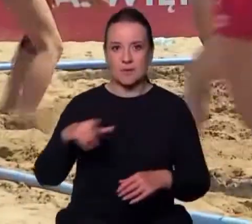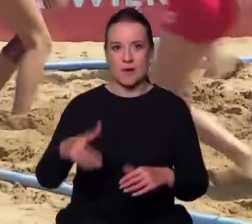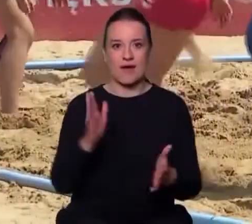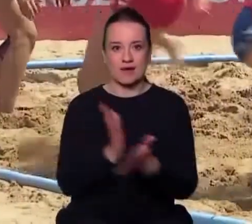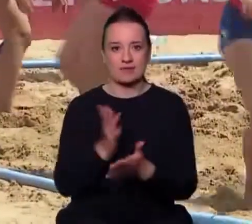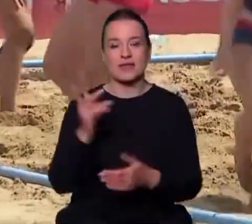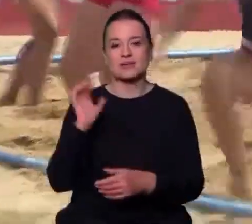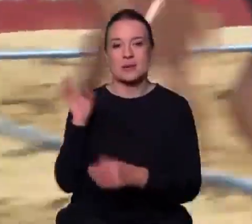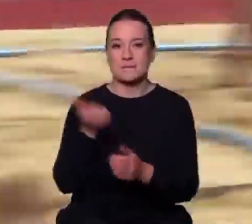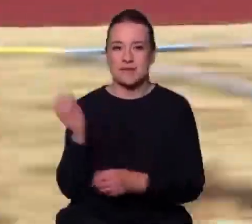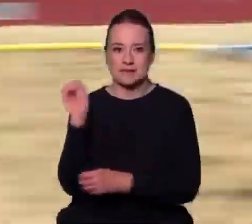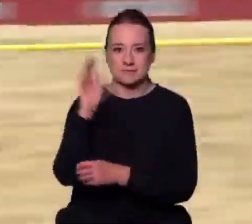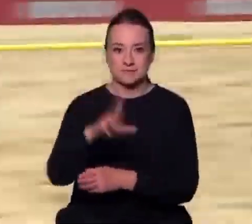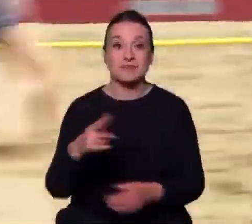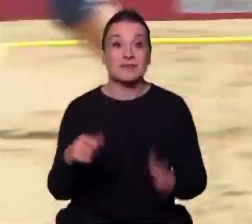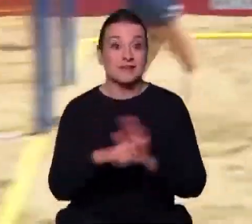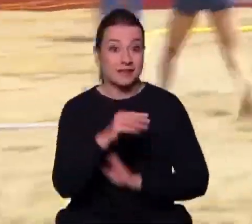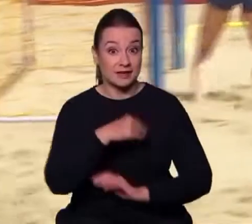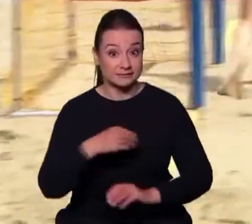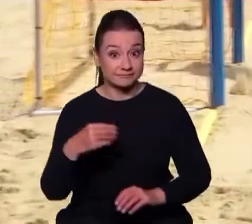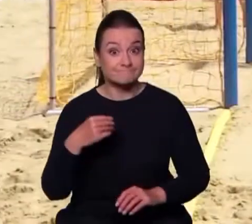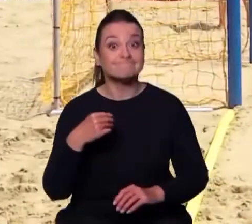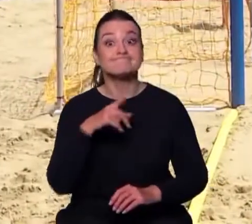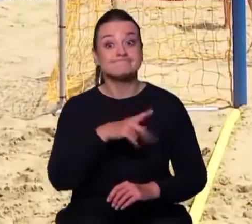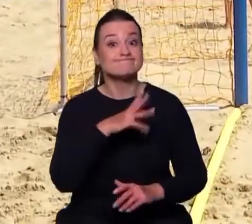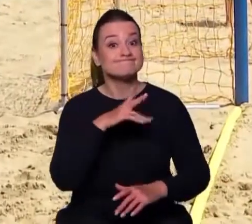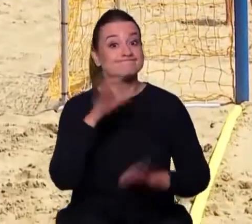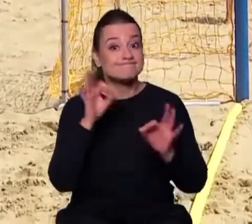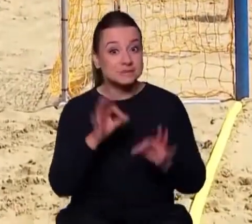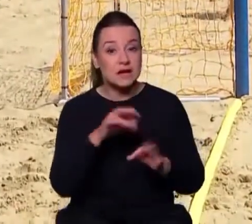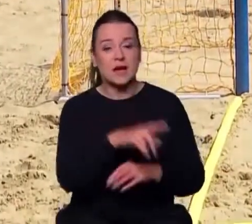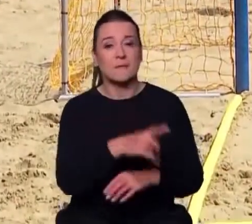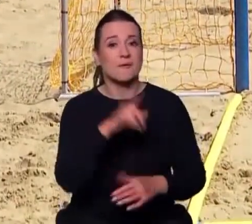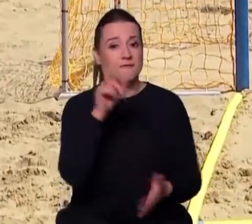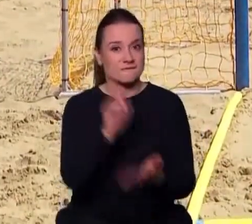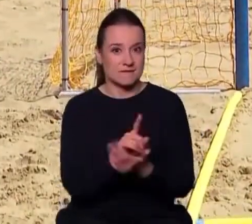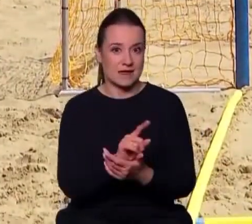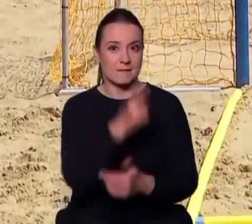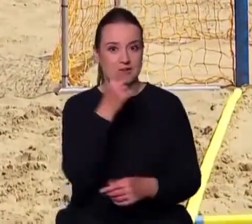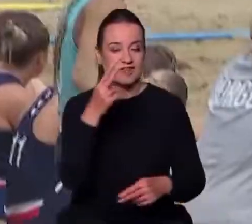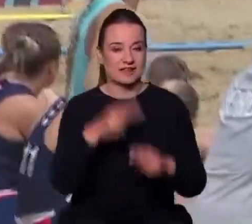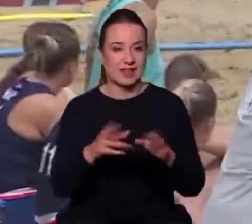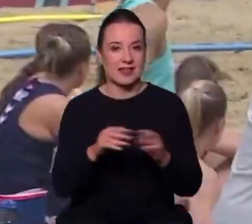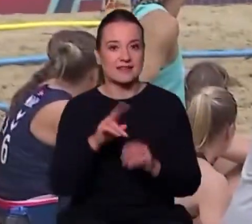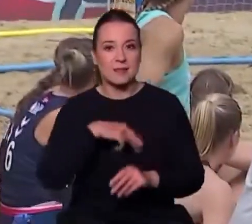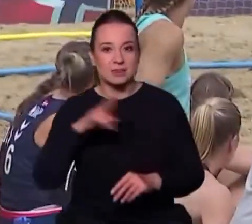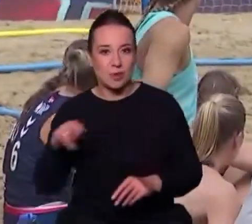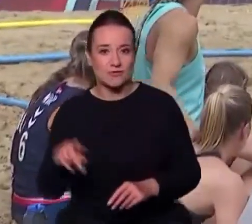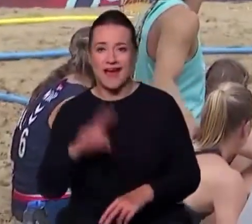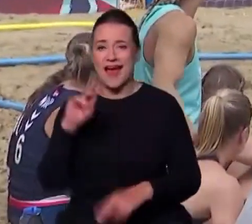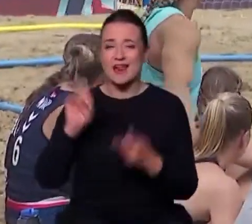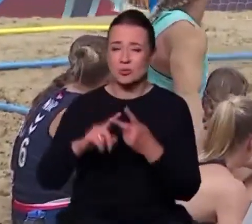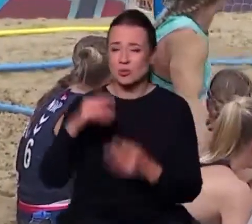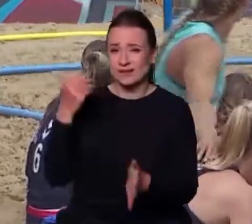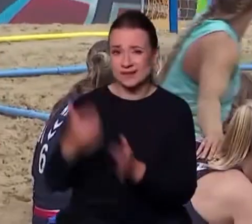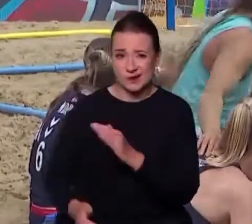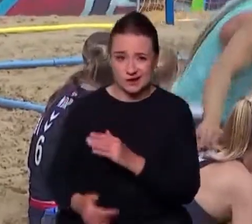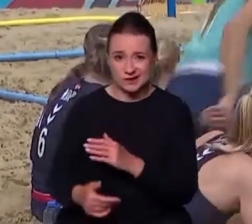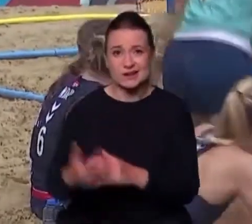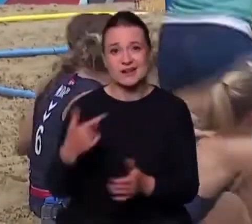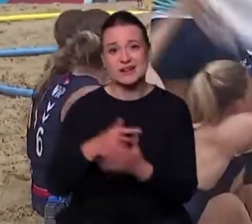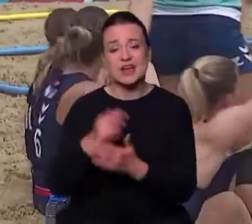dla naszych piaskowych szczypiornistek były to złe dobrego początki, bo zaczęły od wygrania pierwszego seta z Norwegią, by przegrać drugiego i zostać pokonanymi w